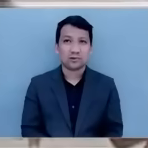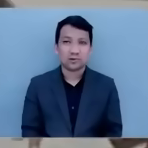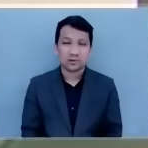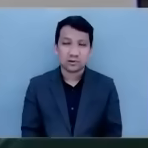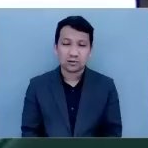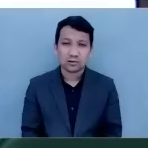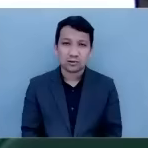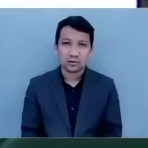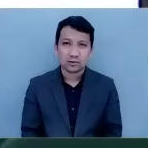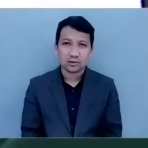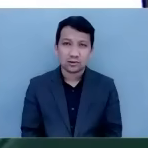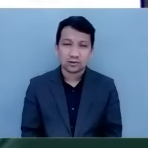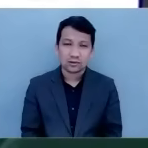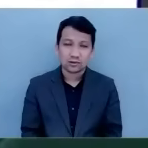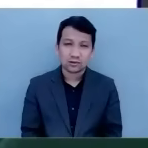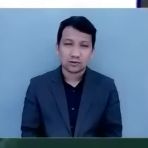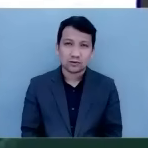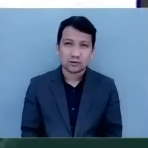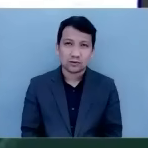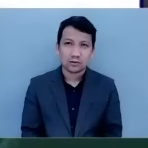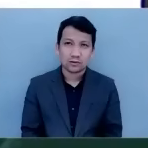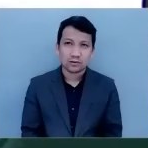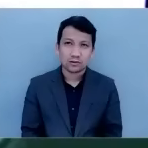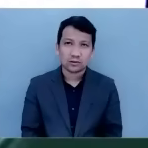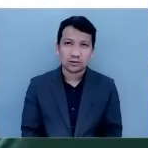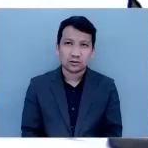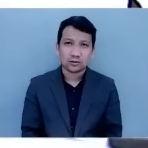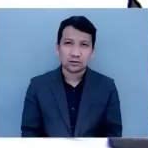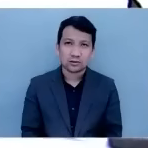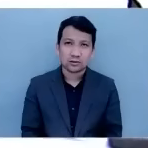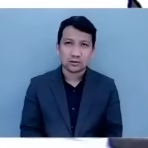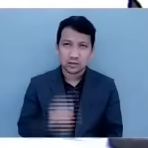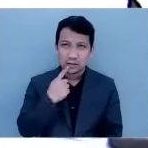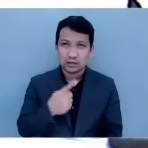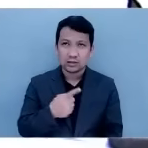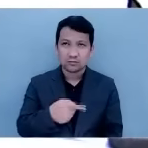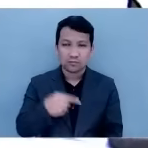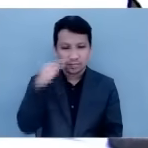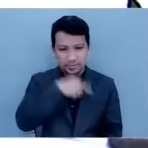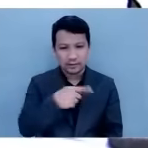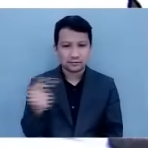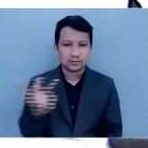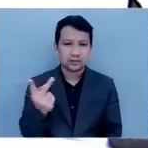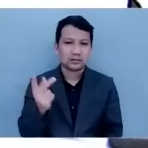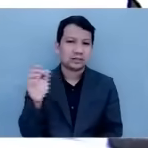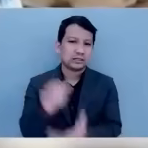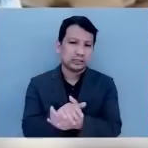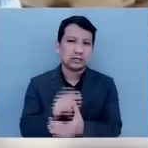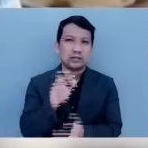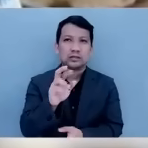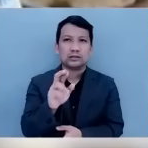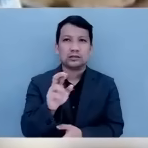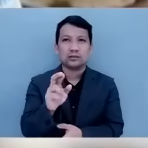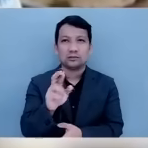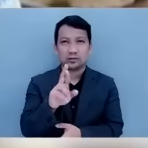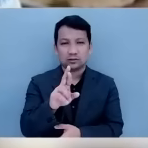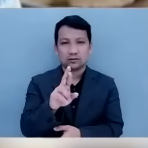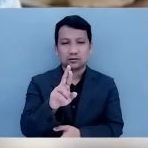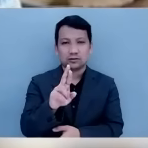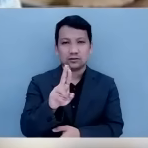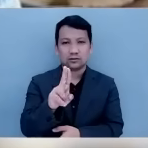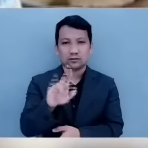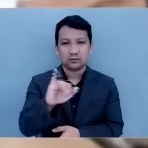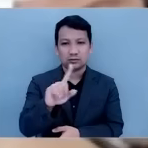ka. Maging ang ibang senador, kumbinsidong nagsisinungaling ang mag-asawang Ruiz. Saksakan kayo